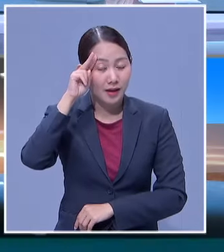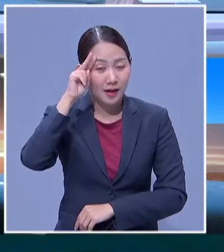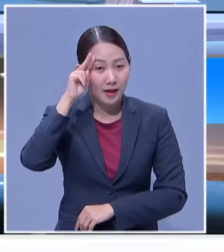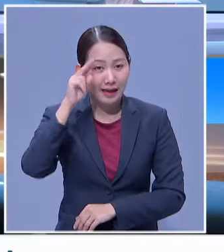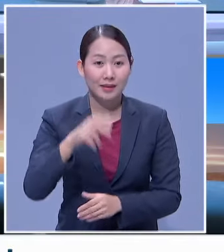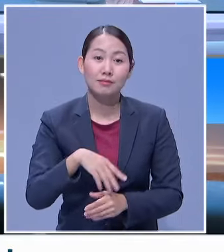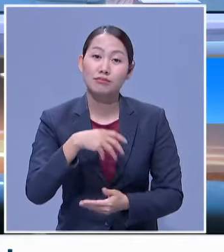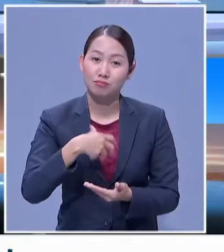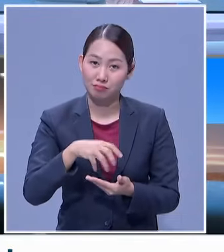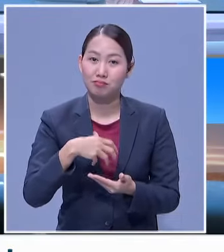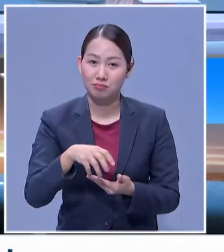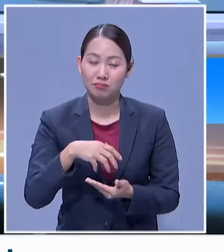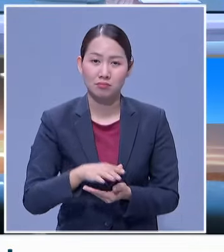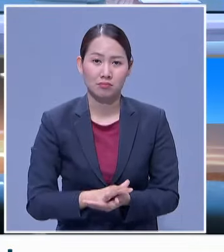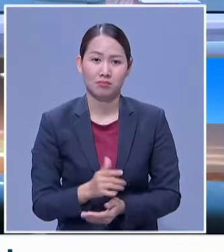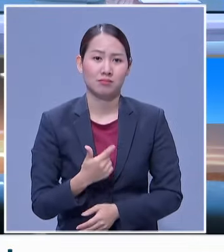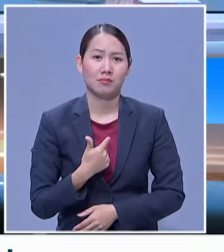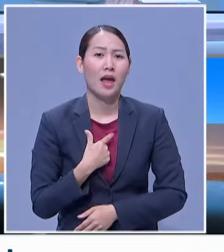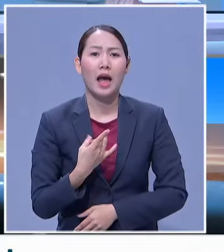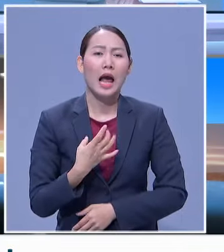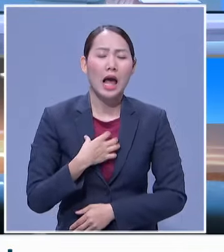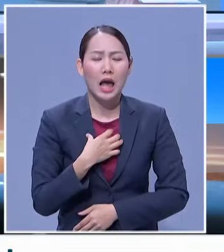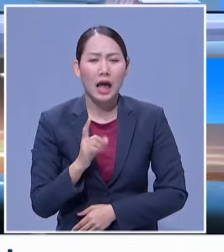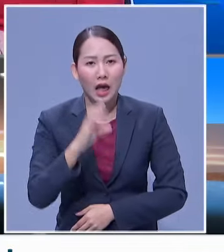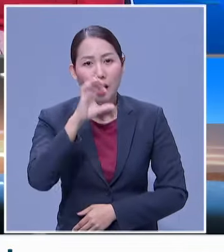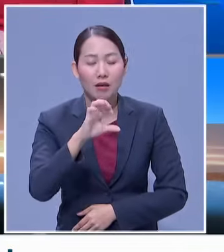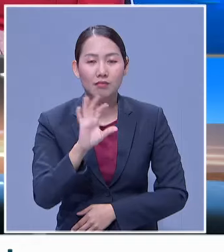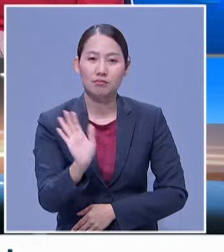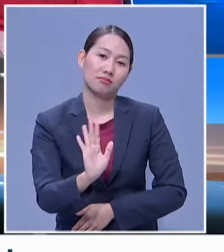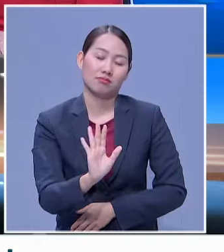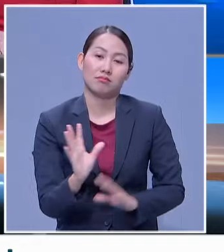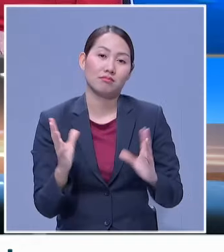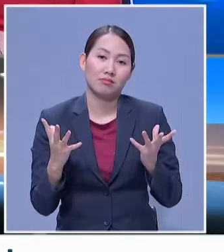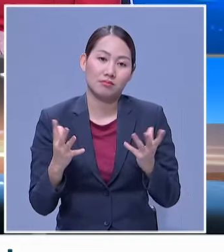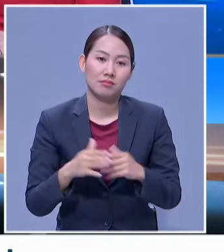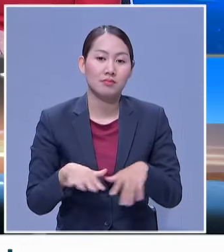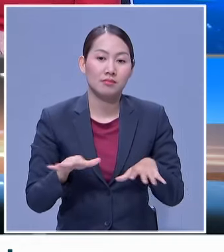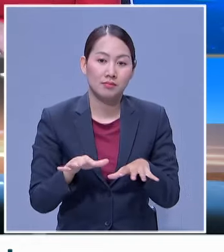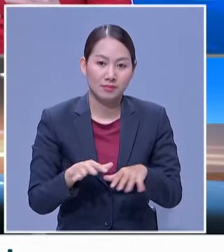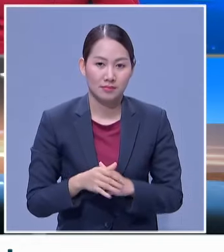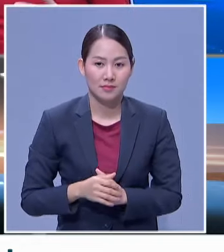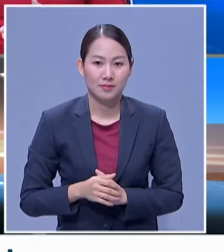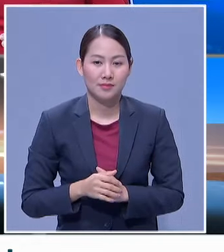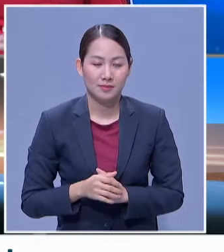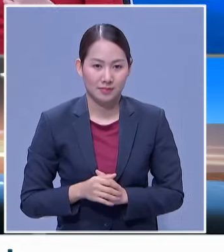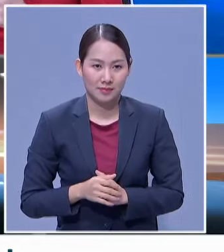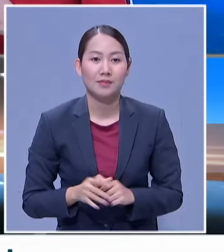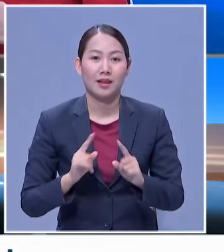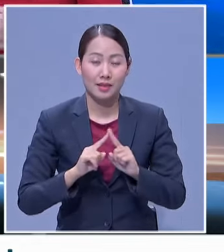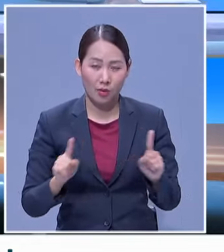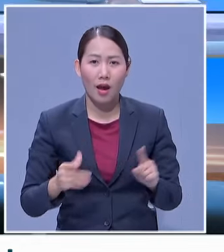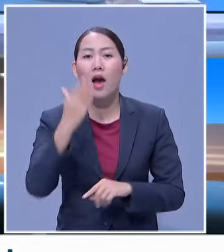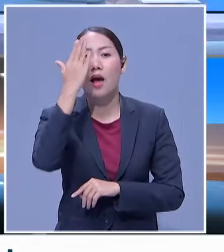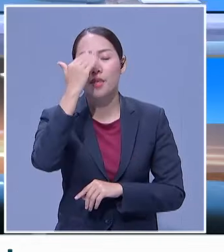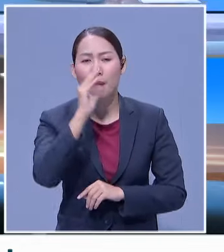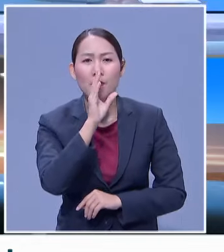อะไรอย่างที่มีคนตั้งข้อสังเกตว่าเอ๊ะเปลี่ยนไปหรือเปล่าแต่เมื่อวานนี้จังหวะคุณหมอชน่านบอกว่าคือเห็นการทำหน้าที่ของท่านประธาน